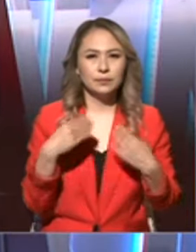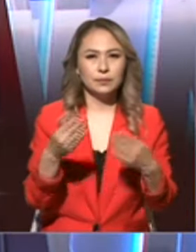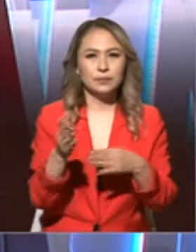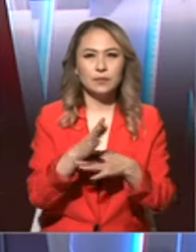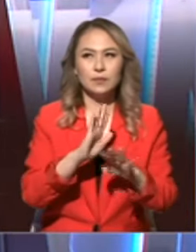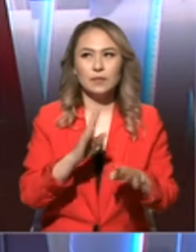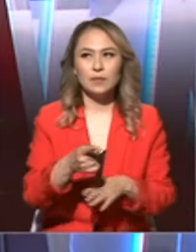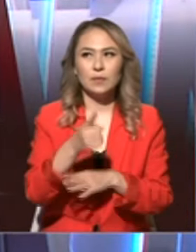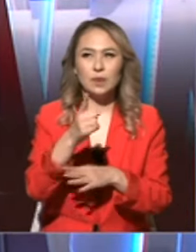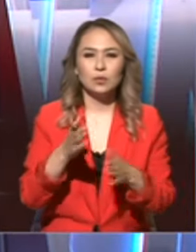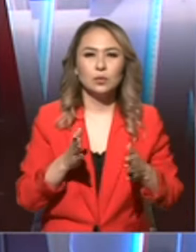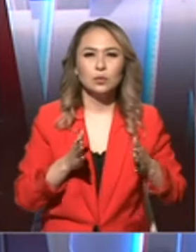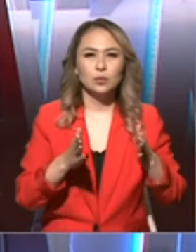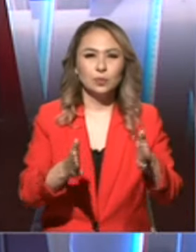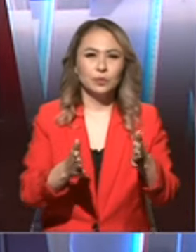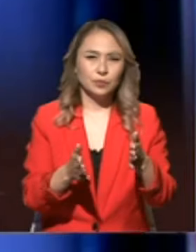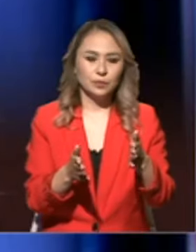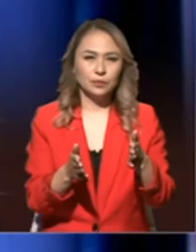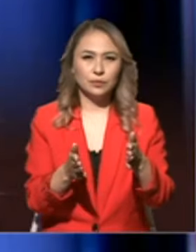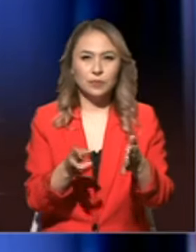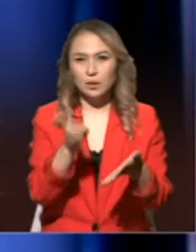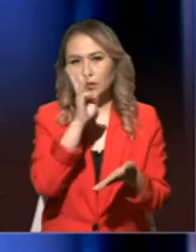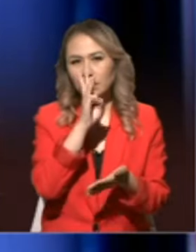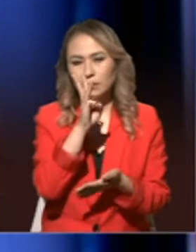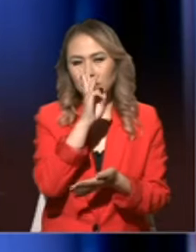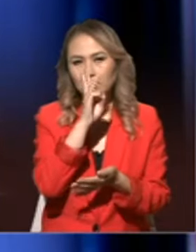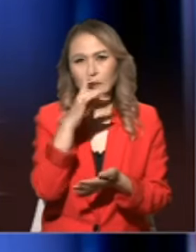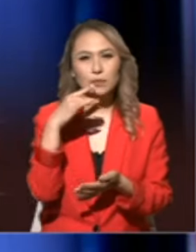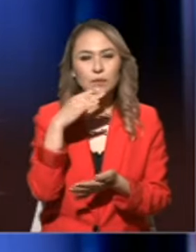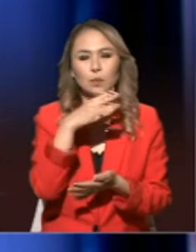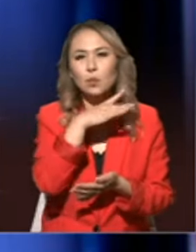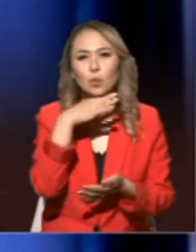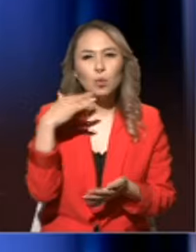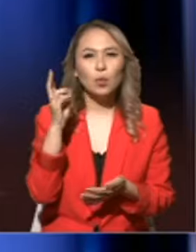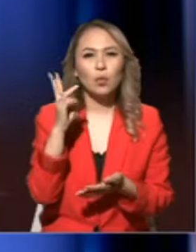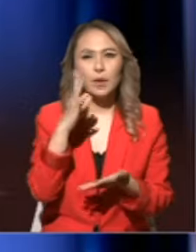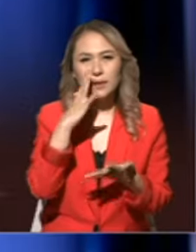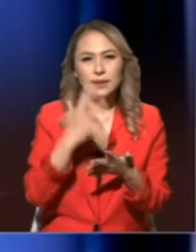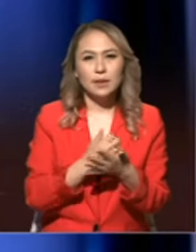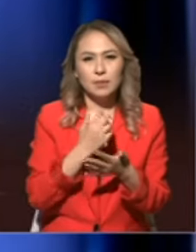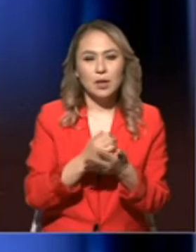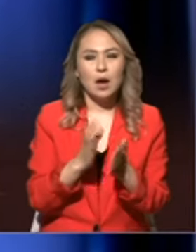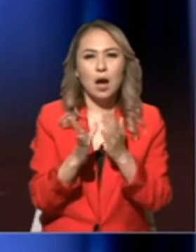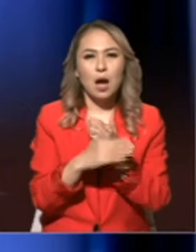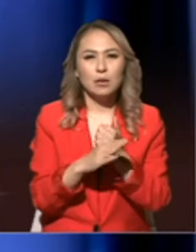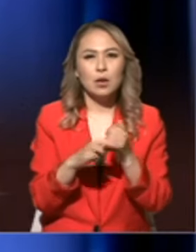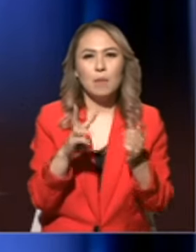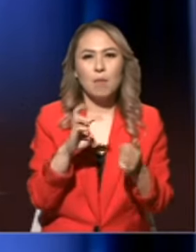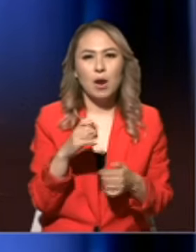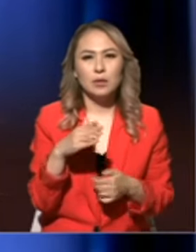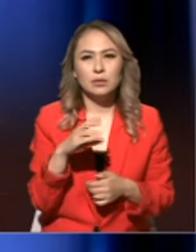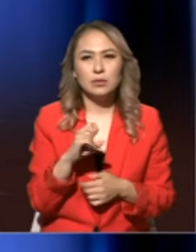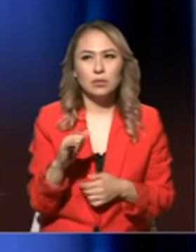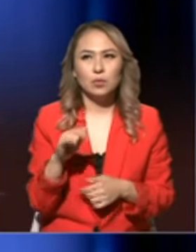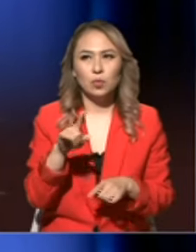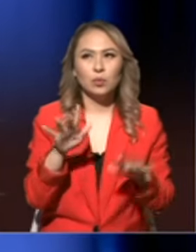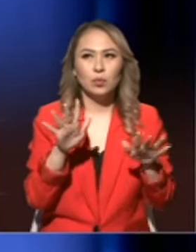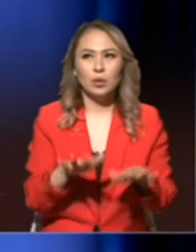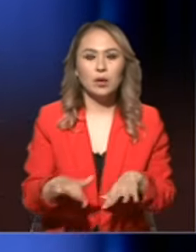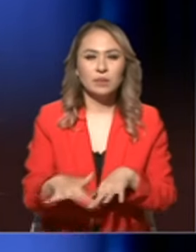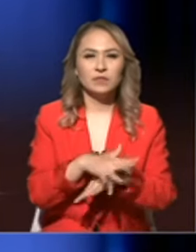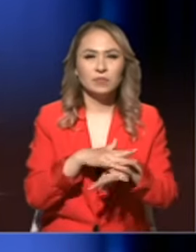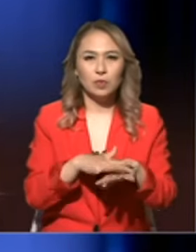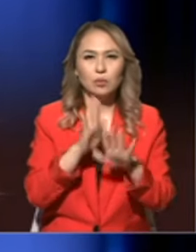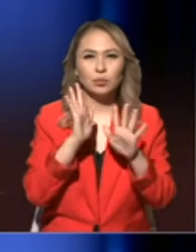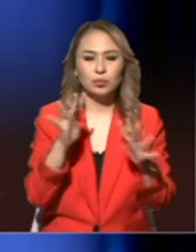бер дейді, оның бір жолы. Былай қарасаңыз, жалақыны көп табатын жерге Атырау, Маңғыстау облыстар дейтін болсақ, ол жерлерге халық